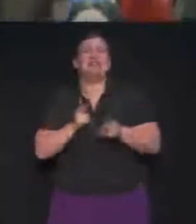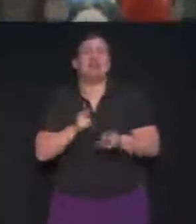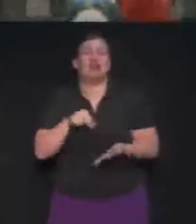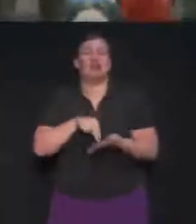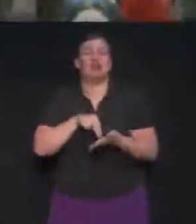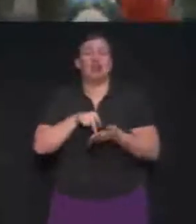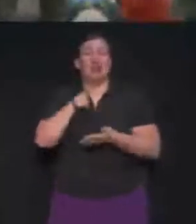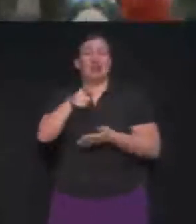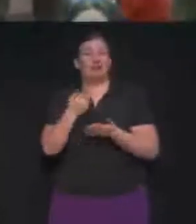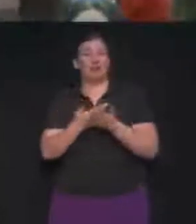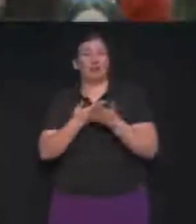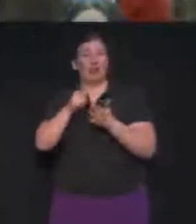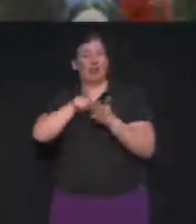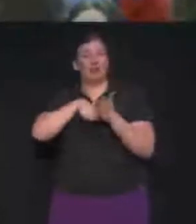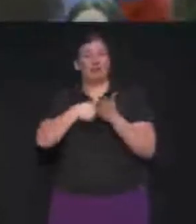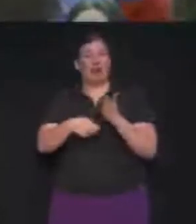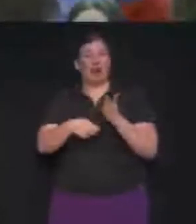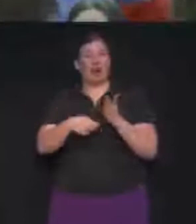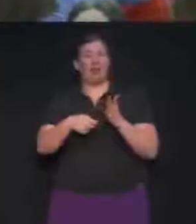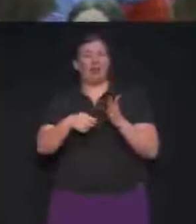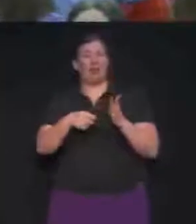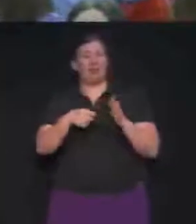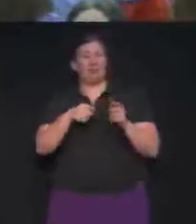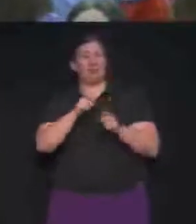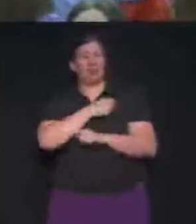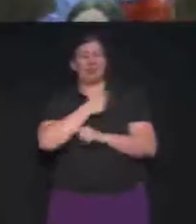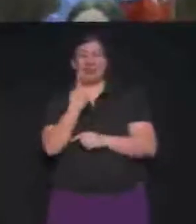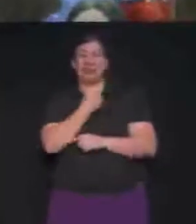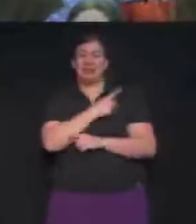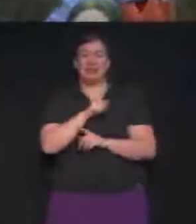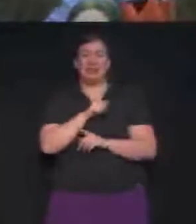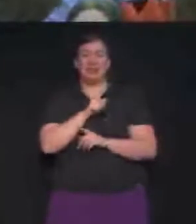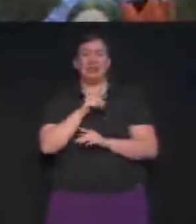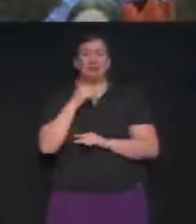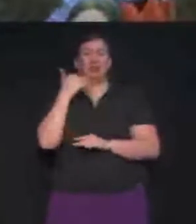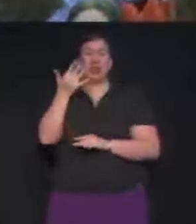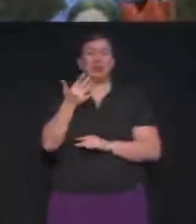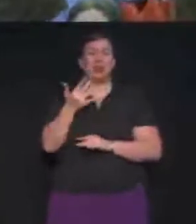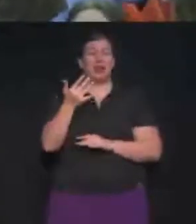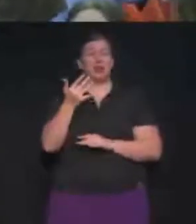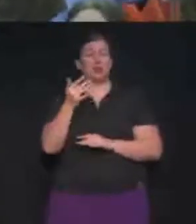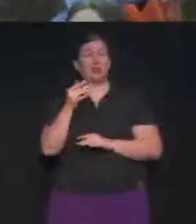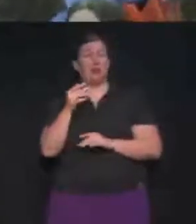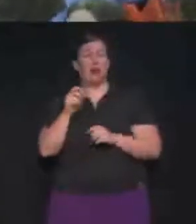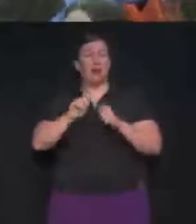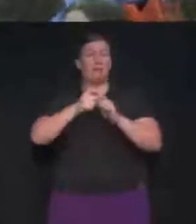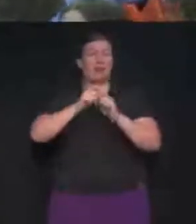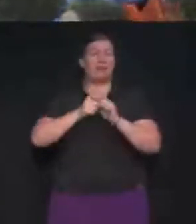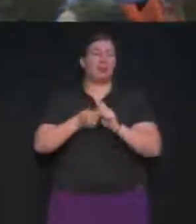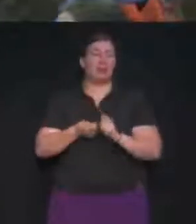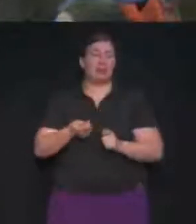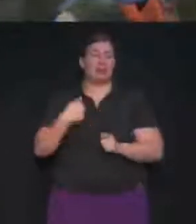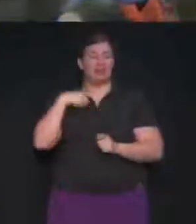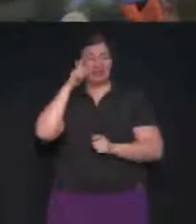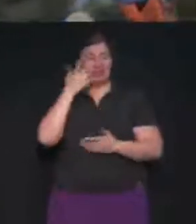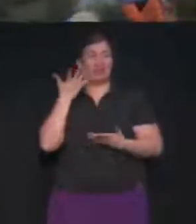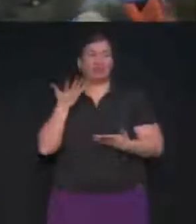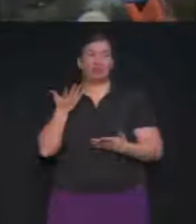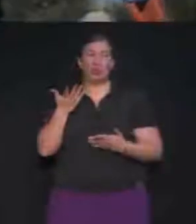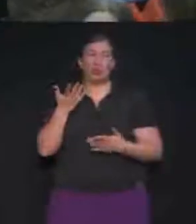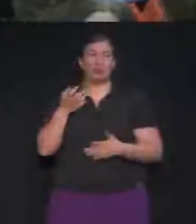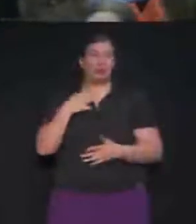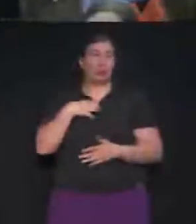wo zum Beispiel nichts angekreuztes nicht manipuliert wird nachträglich meines Erachtens finde ich das hoch problematisch